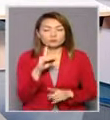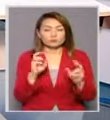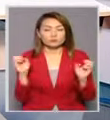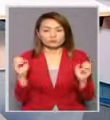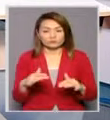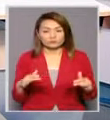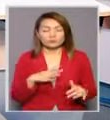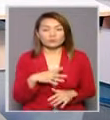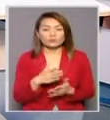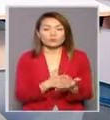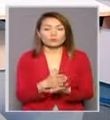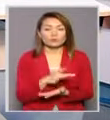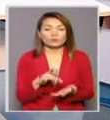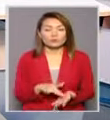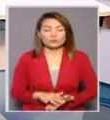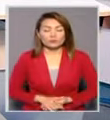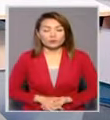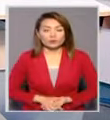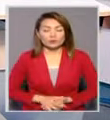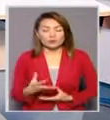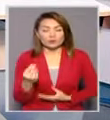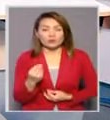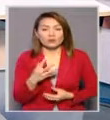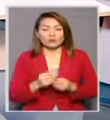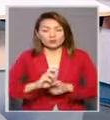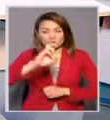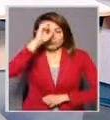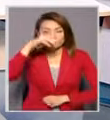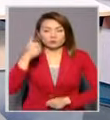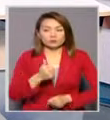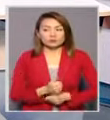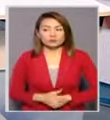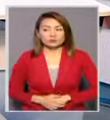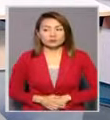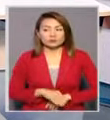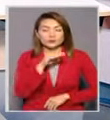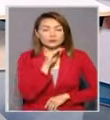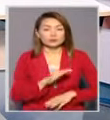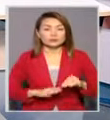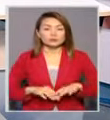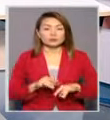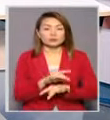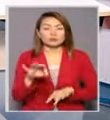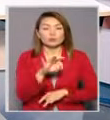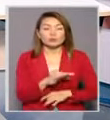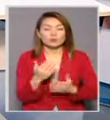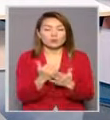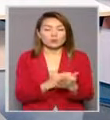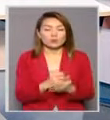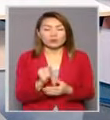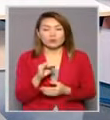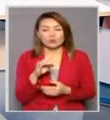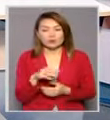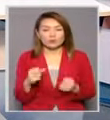пресс-конференции на площадке службы центральных коммуникаций. При этом глава профильного ведомства заверил, что программа